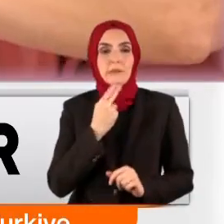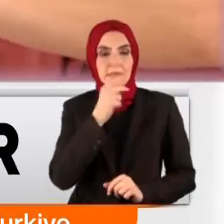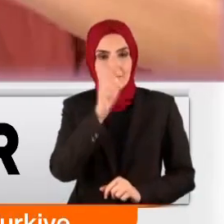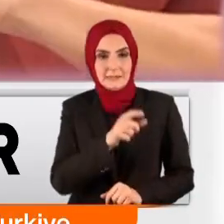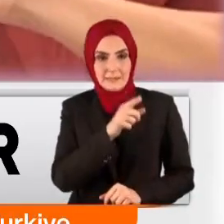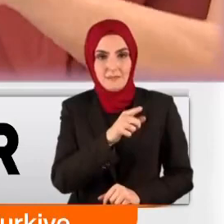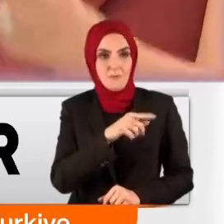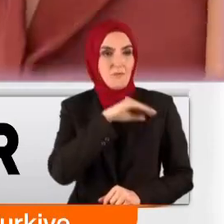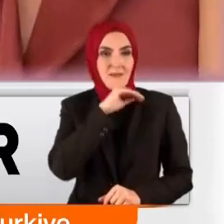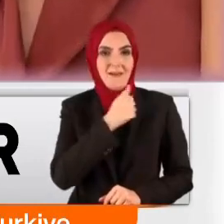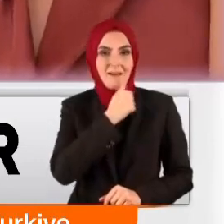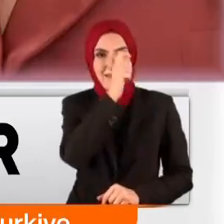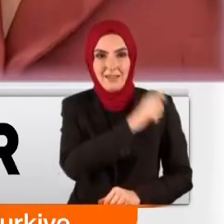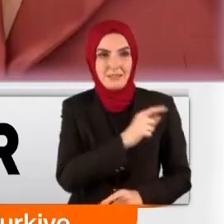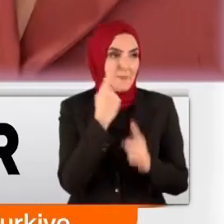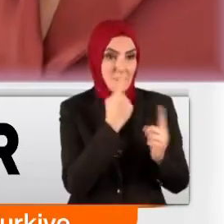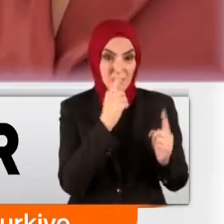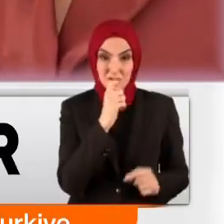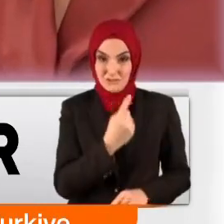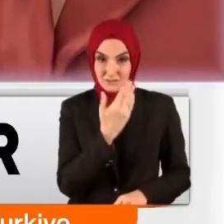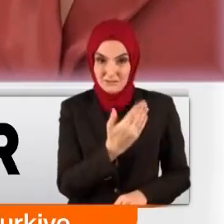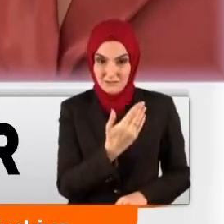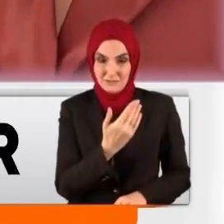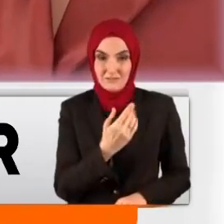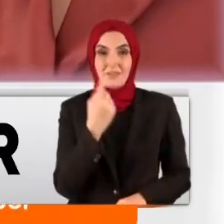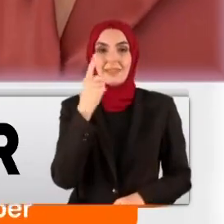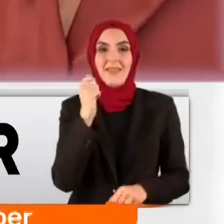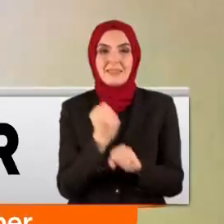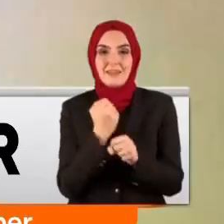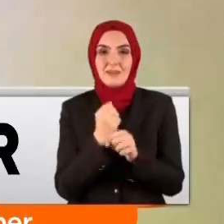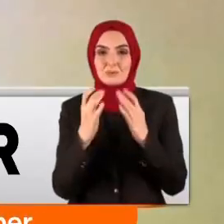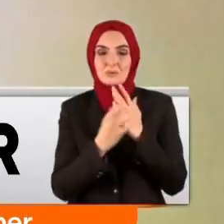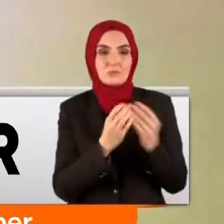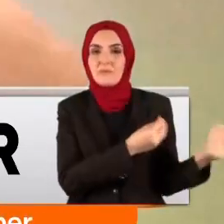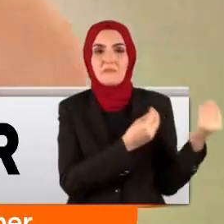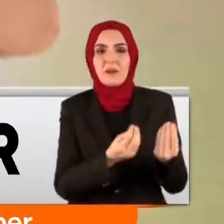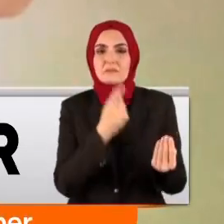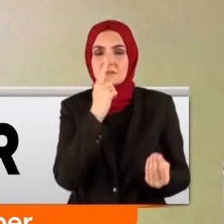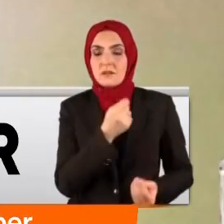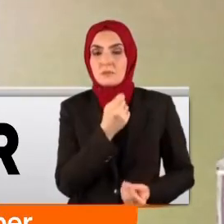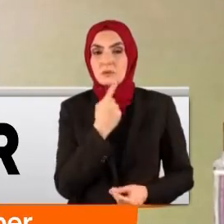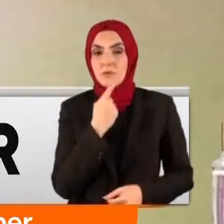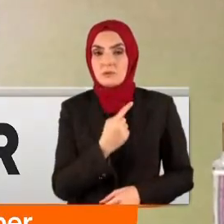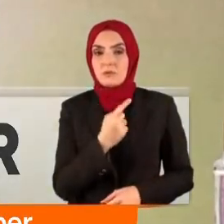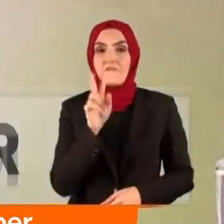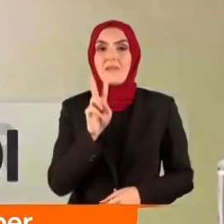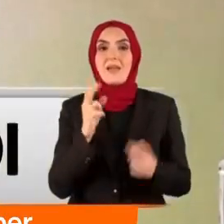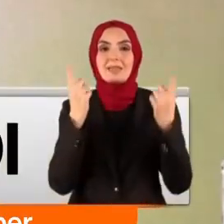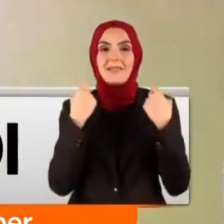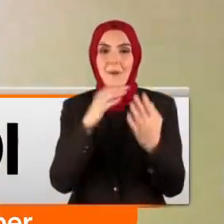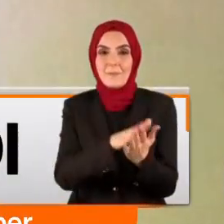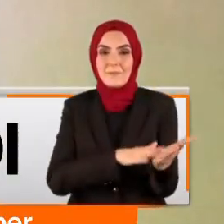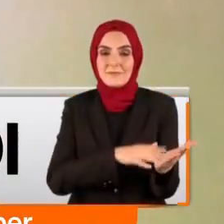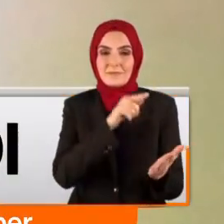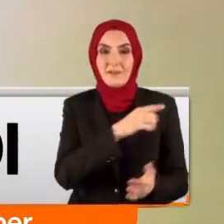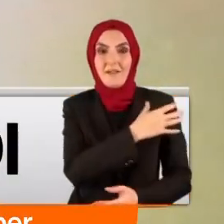Niye size tek taş alıyor ya? Evet, Emrullah sevgiliyle beraber oldunuz. Hayır. Siz bu vekaletnameyi alıp onunla evlenip bankalara gittikten